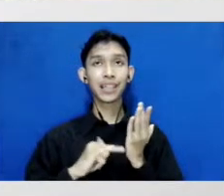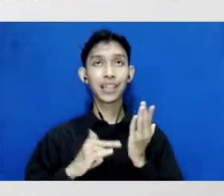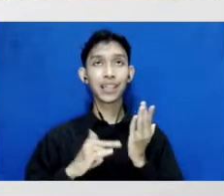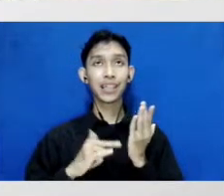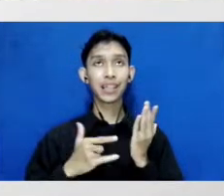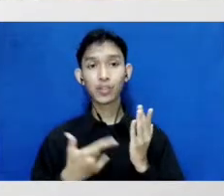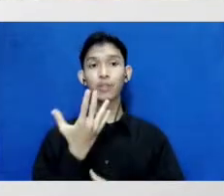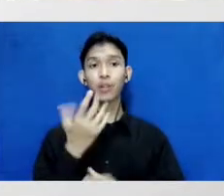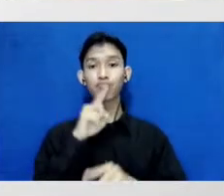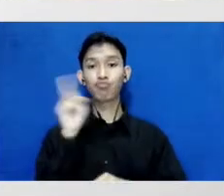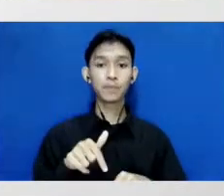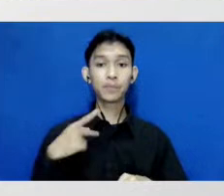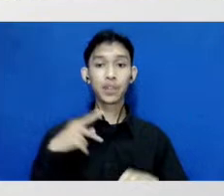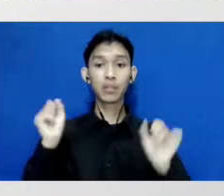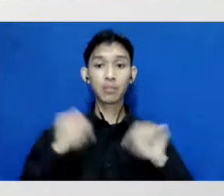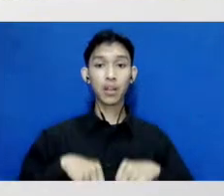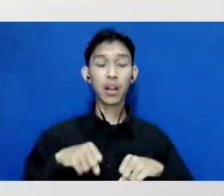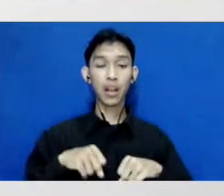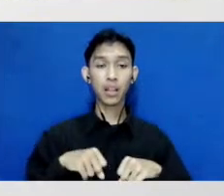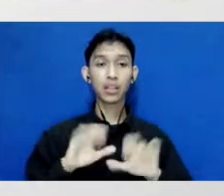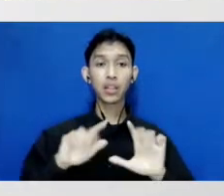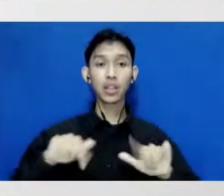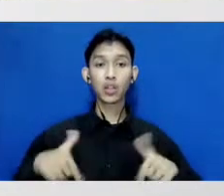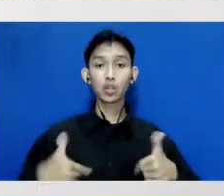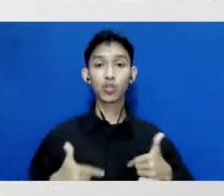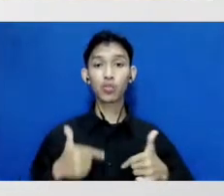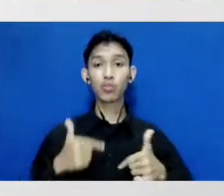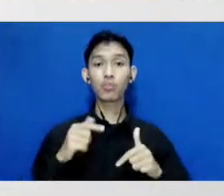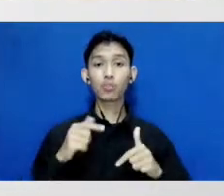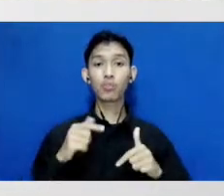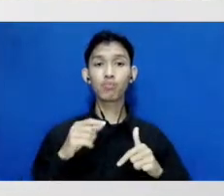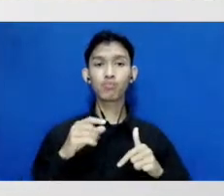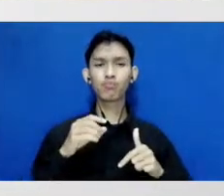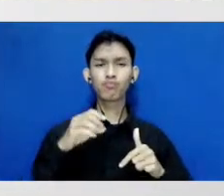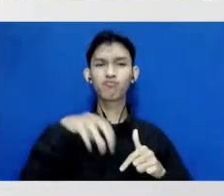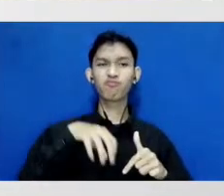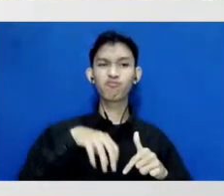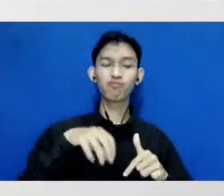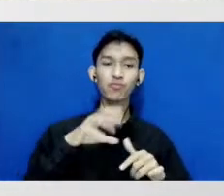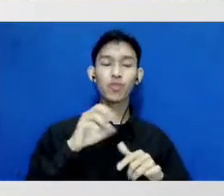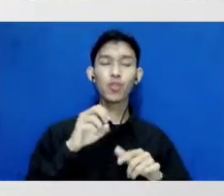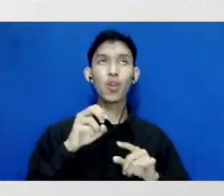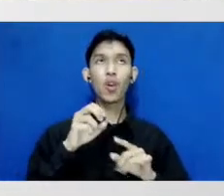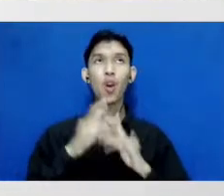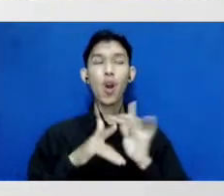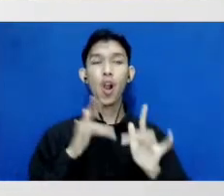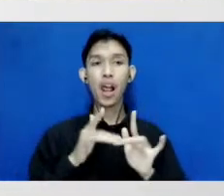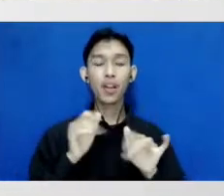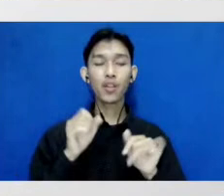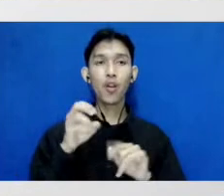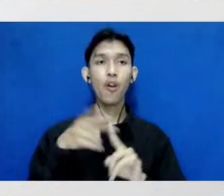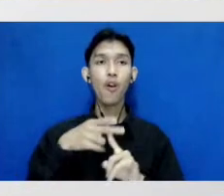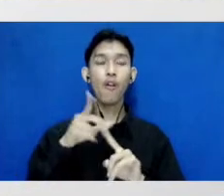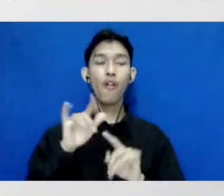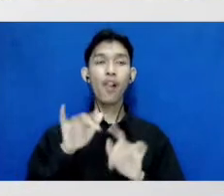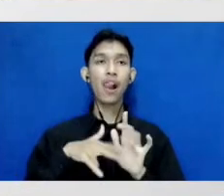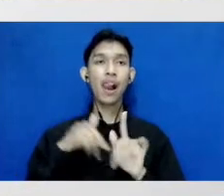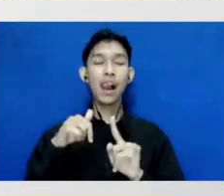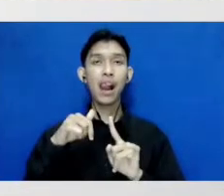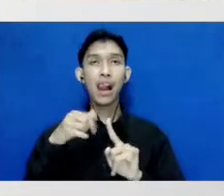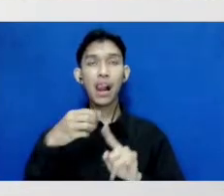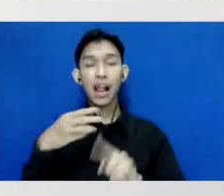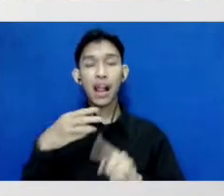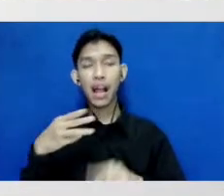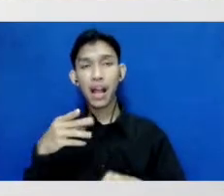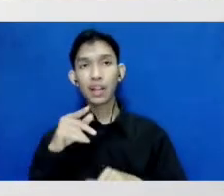kita sepakat bahwa kehidupan online dan offline semakin tidak berbatas. Bahkan ketika kita mau menghadiri acara pemakaman kerabat,